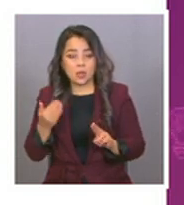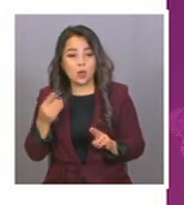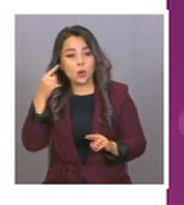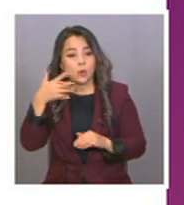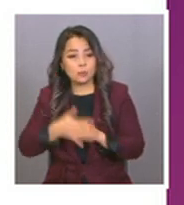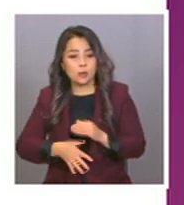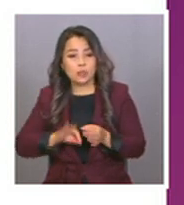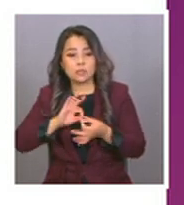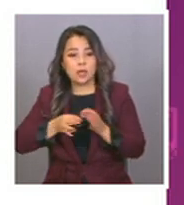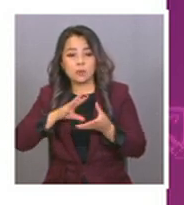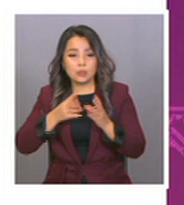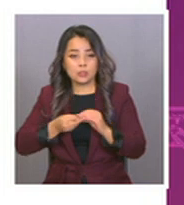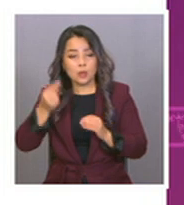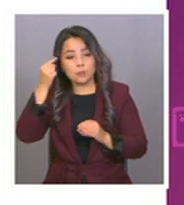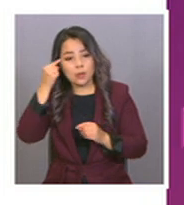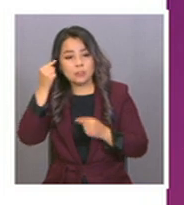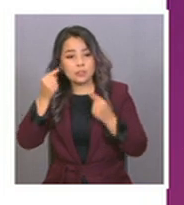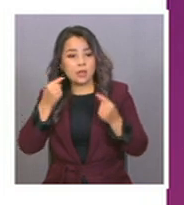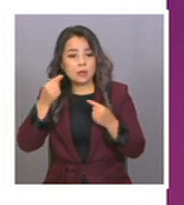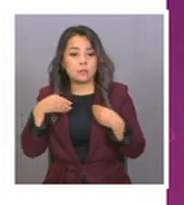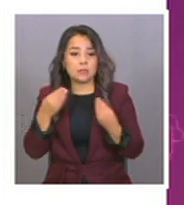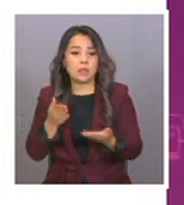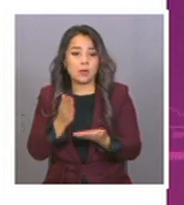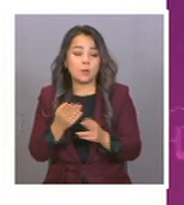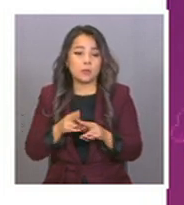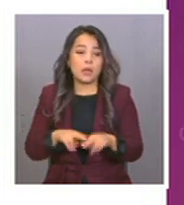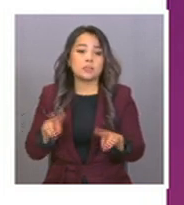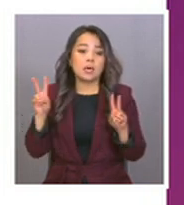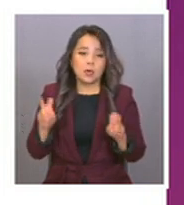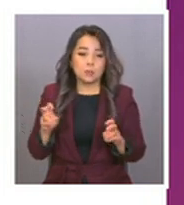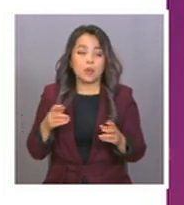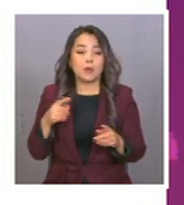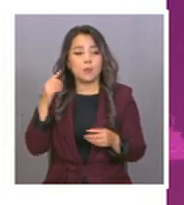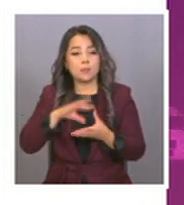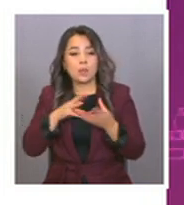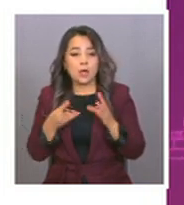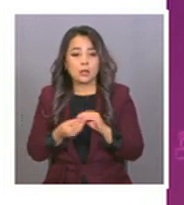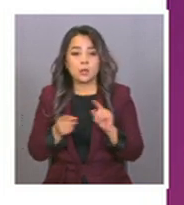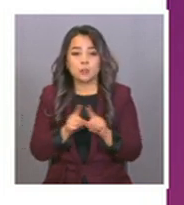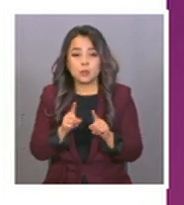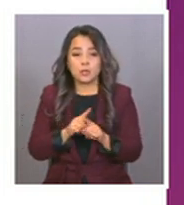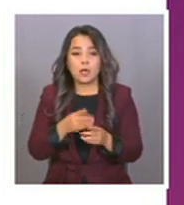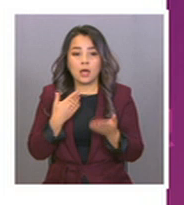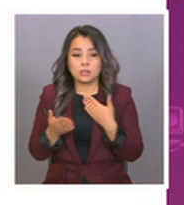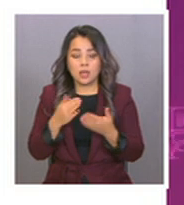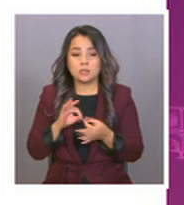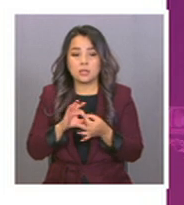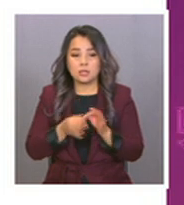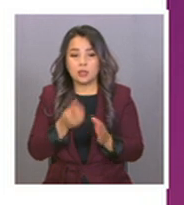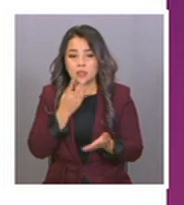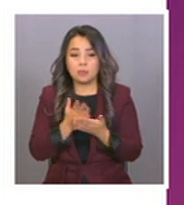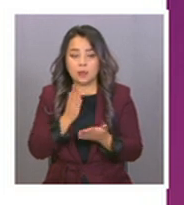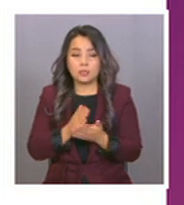түсінік деген мағына береді. Ол тақырып пен мазмұн қатынасының нәтижесі. Келесі –